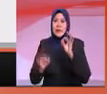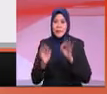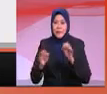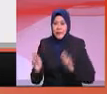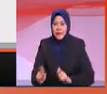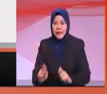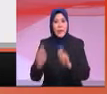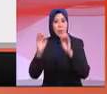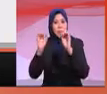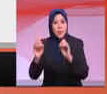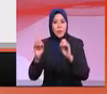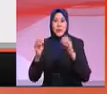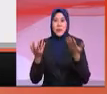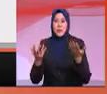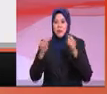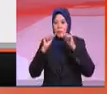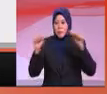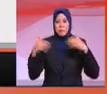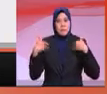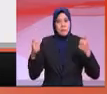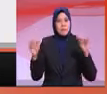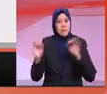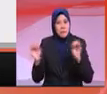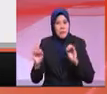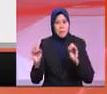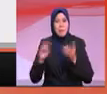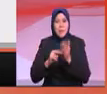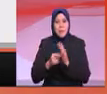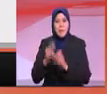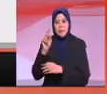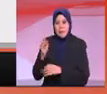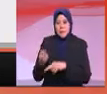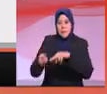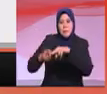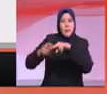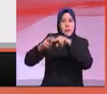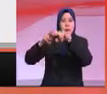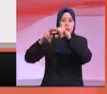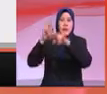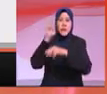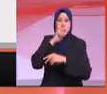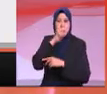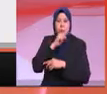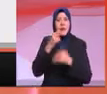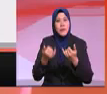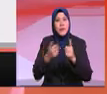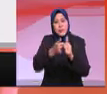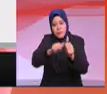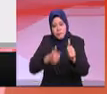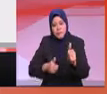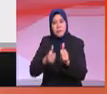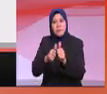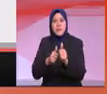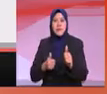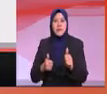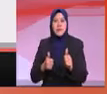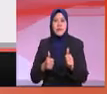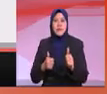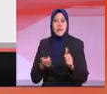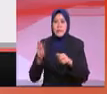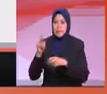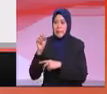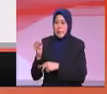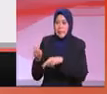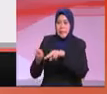tindakan, tak ada tindakan kesihatan awam, kita jangkakan kes akan meningkat secara mendadak. Ini yang kita cuba elakkan, kes